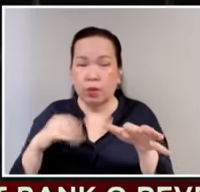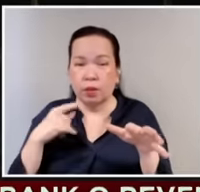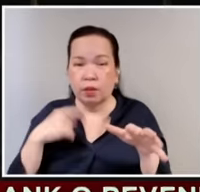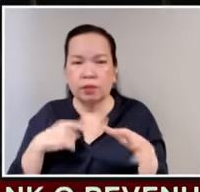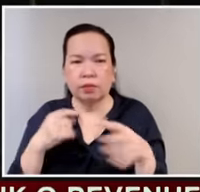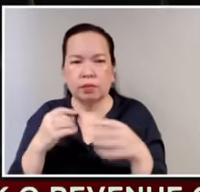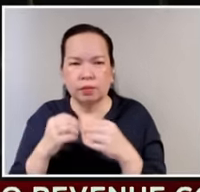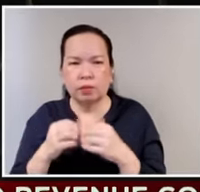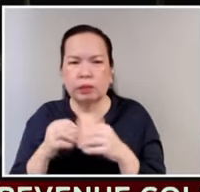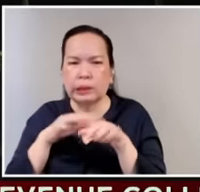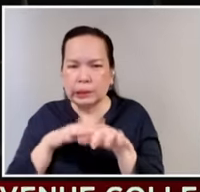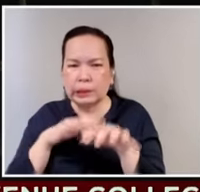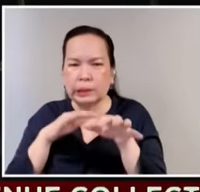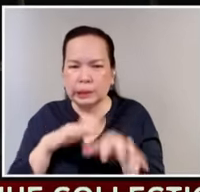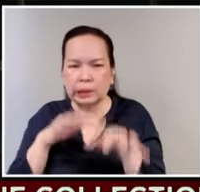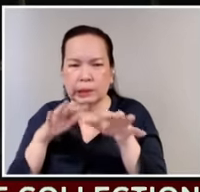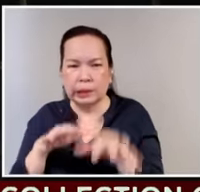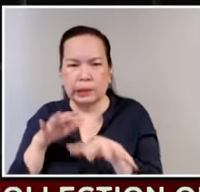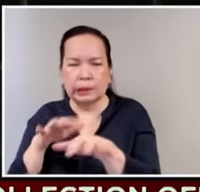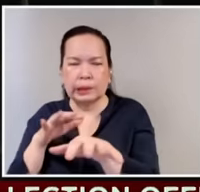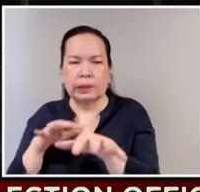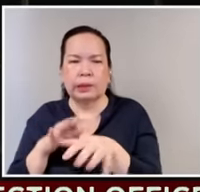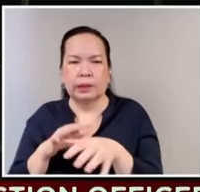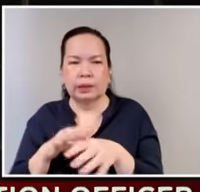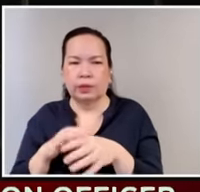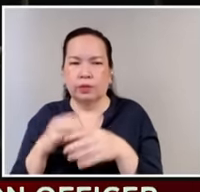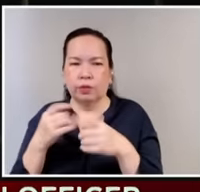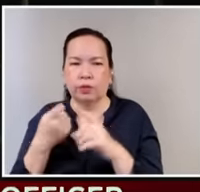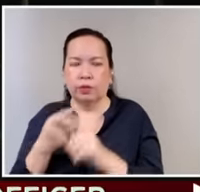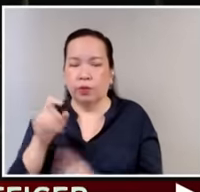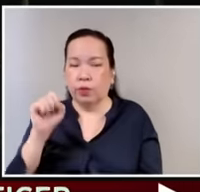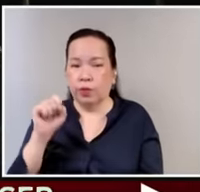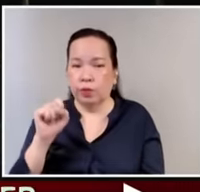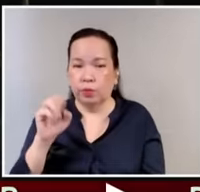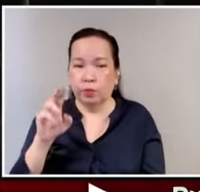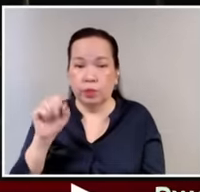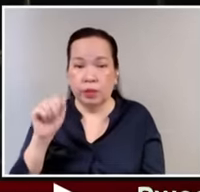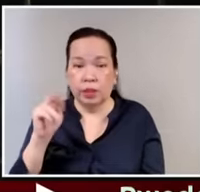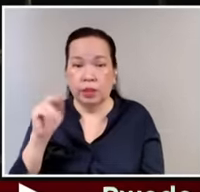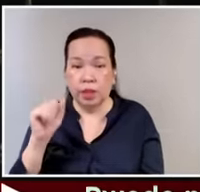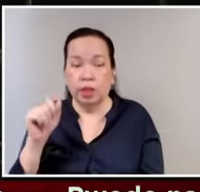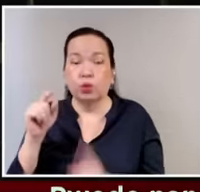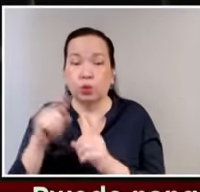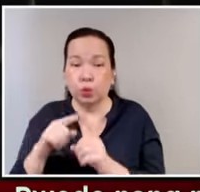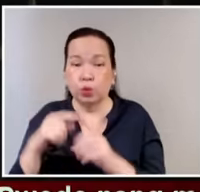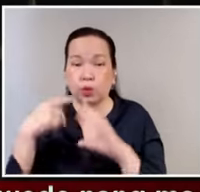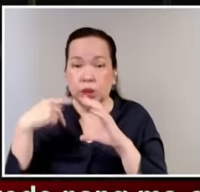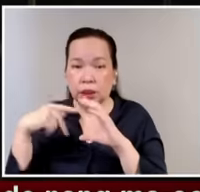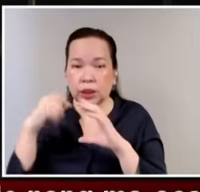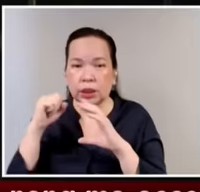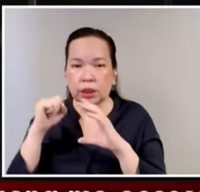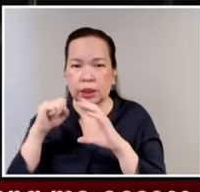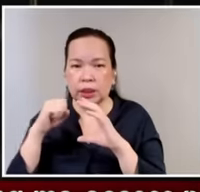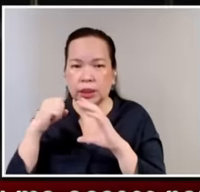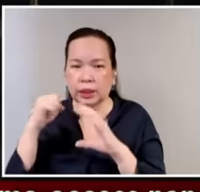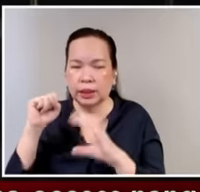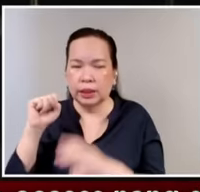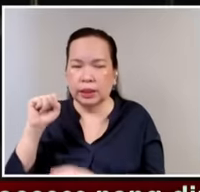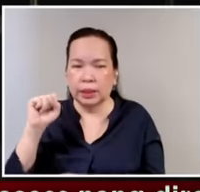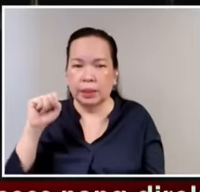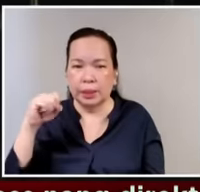usa, dulot na rin ang volume ng mga sasakyan mula sa Susana Heights hanggang sa San Pedro Laguna area. Ayon po sa pamunuan ng